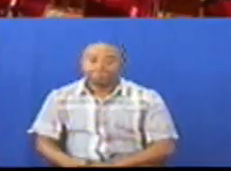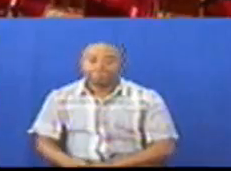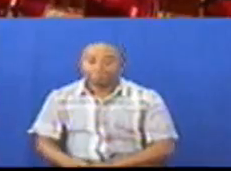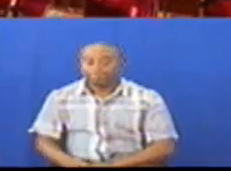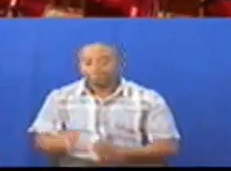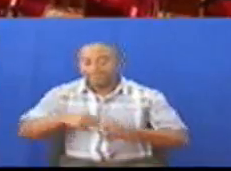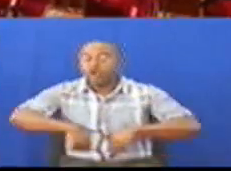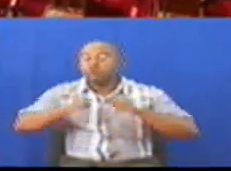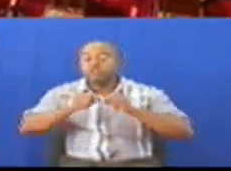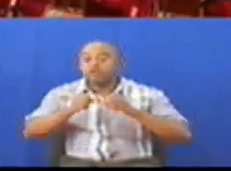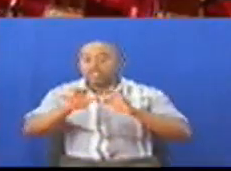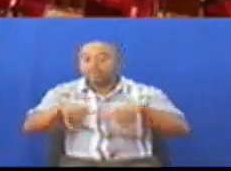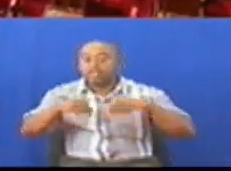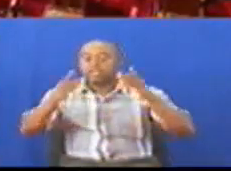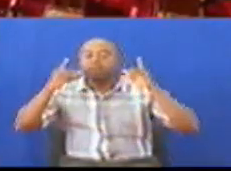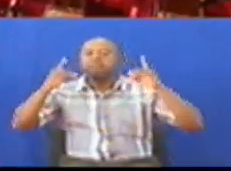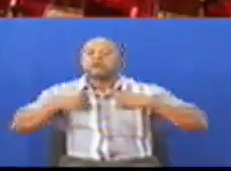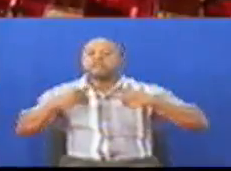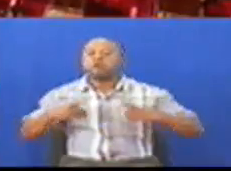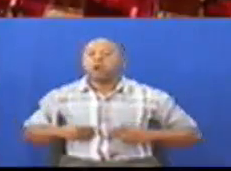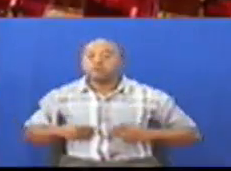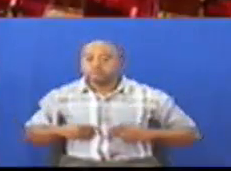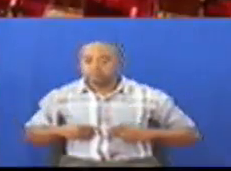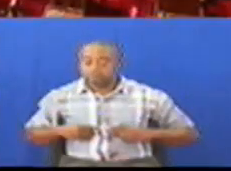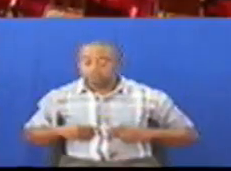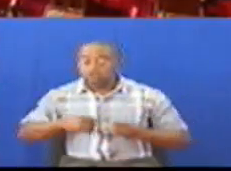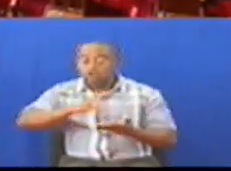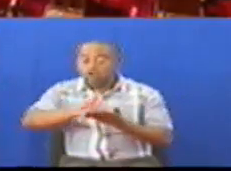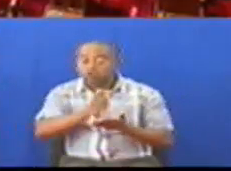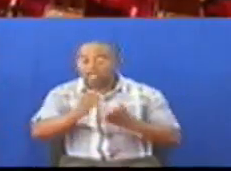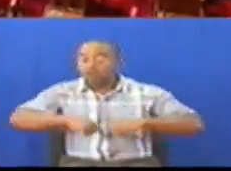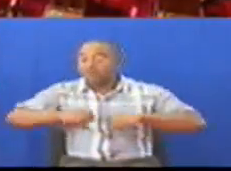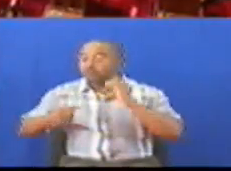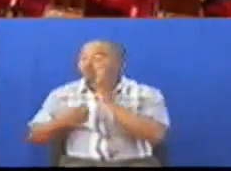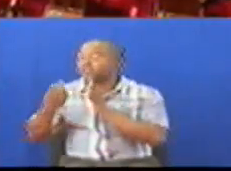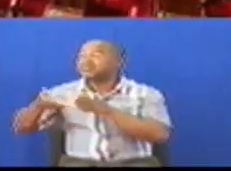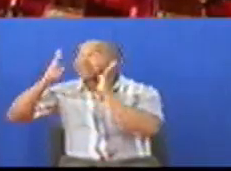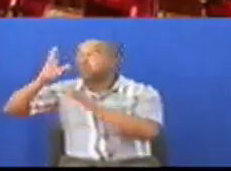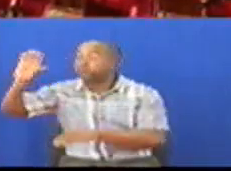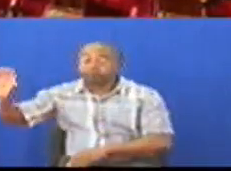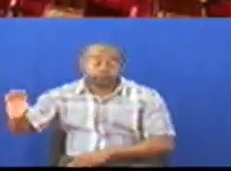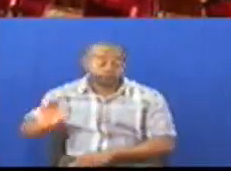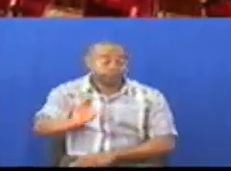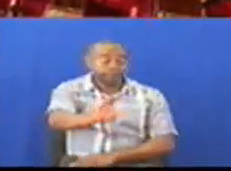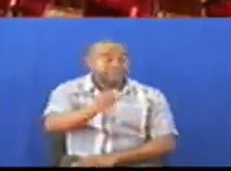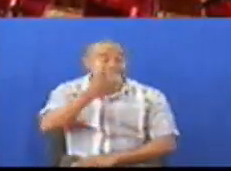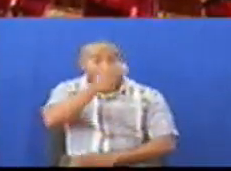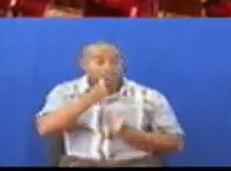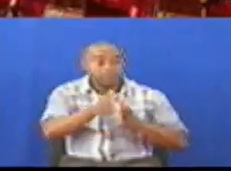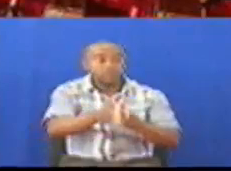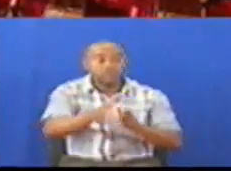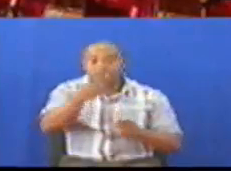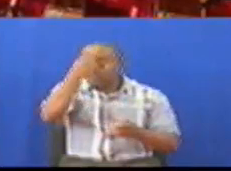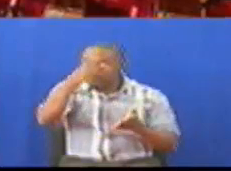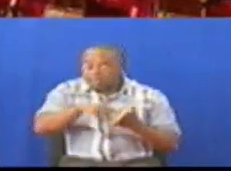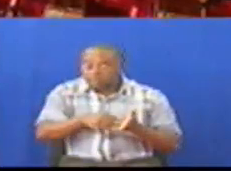utawala wa baraza la madiwani. Dhana nzima ugatuzi wa madaraka kutoka serikali kuu kwenda serikali za mitaa inatoa madaraka kwa utawala na